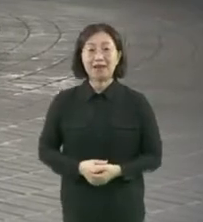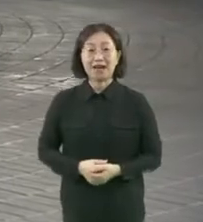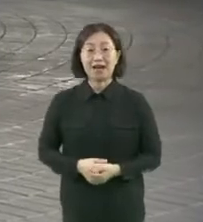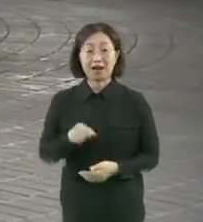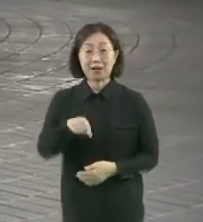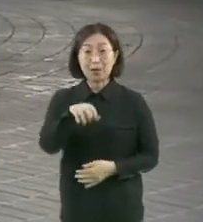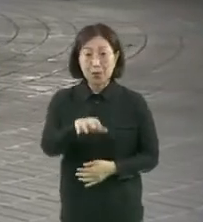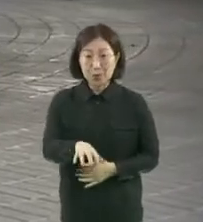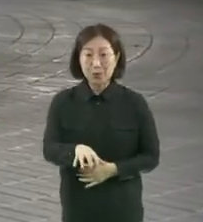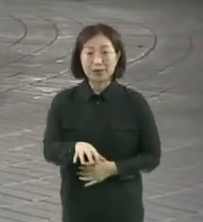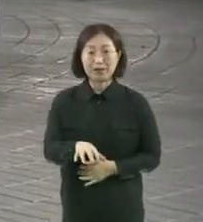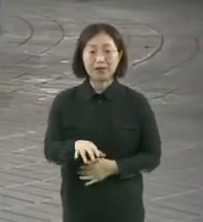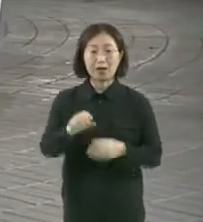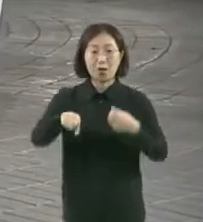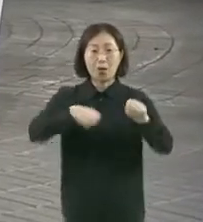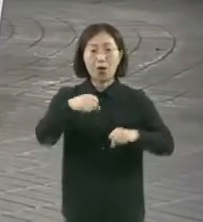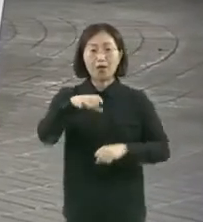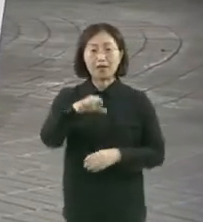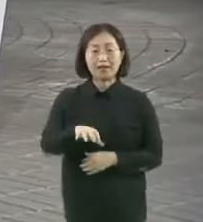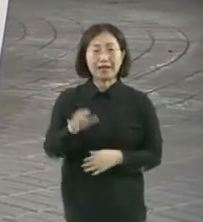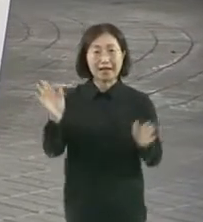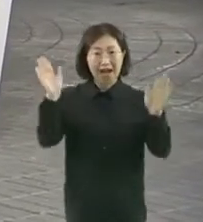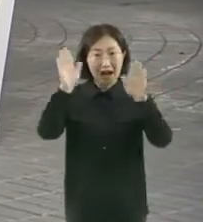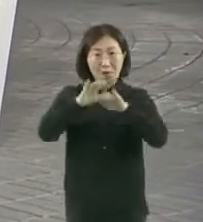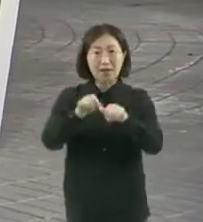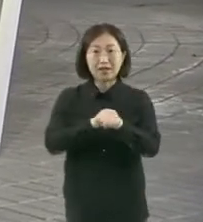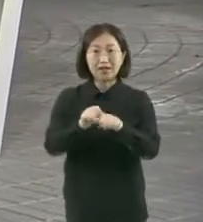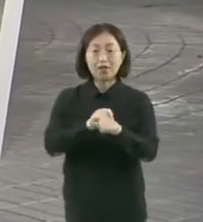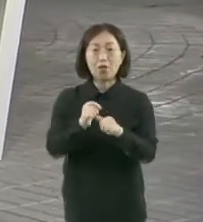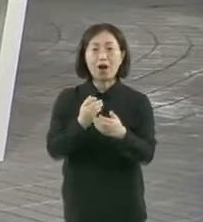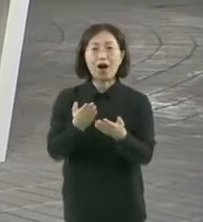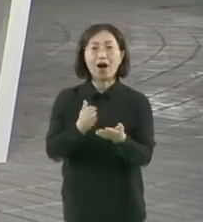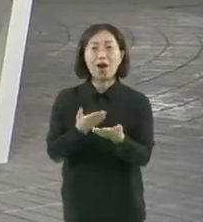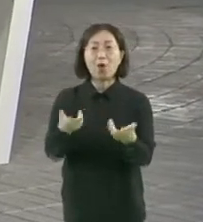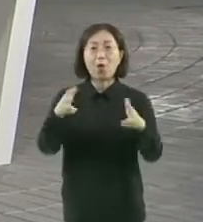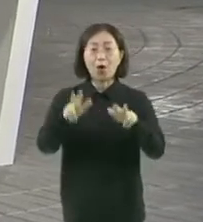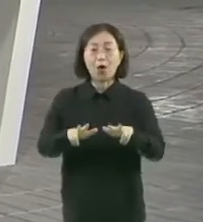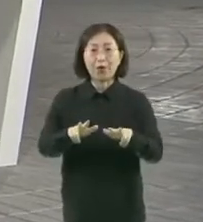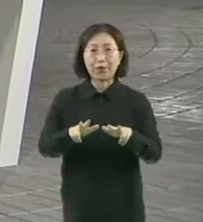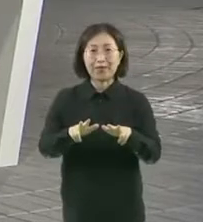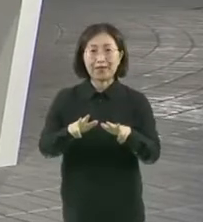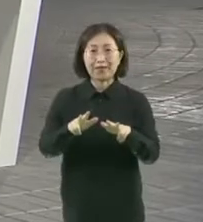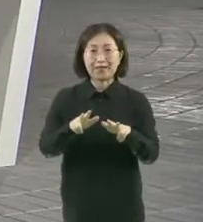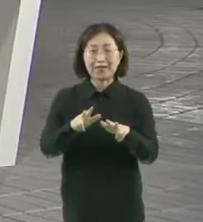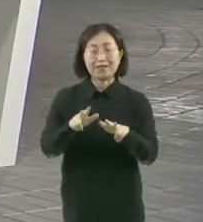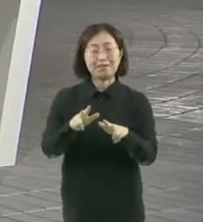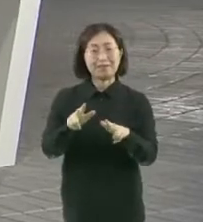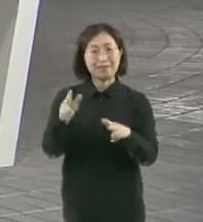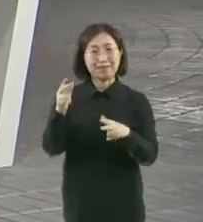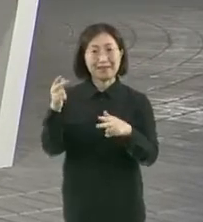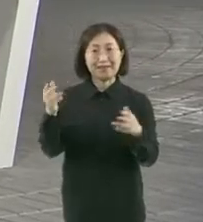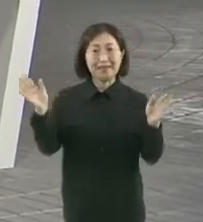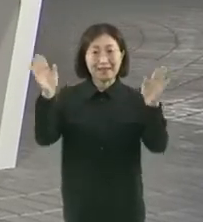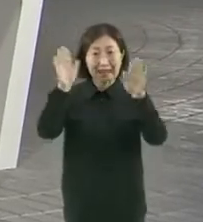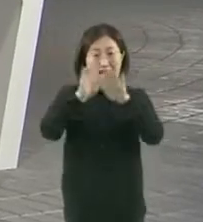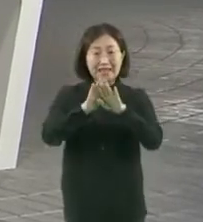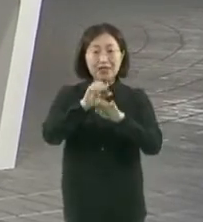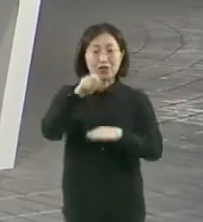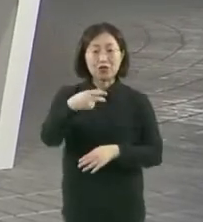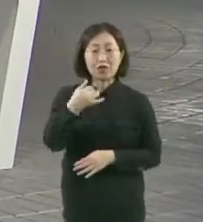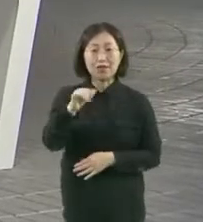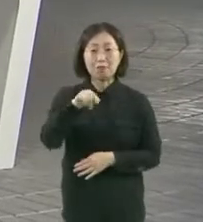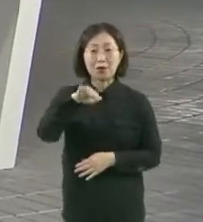나와 있는 이곳이 이제 5월 뒤에 야관 특화 시설 나이트 유니버스입니다. 지금 뭐 보시는 것처럼 가족 단위로 많이들 나와